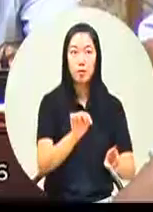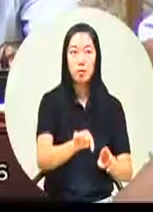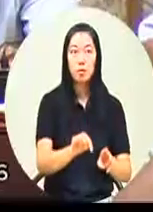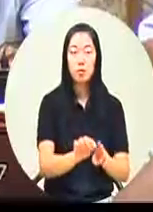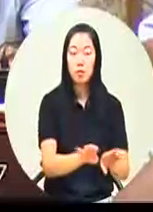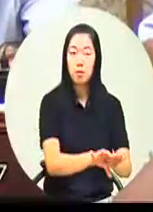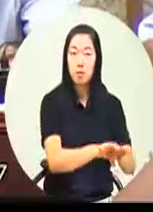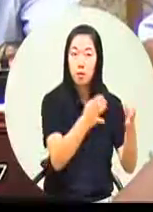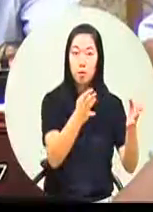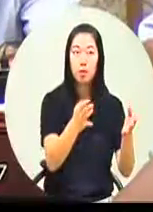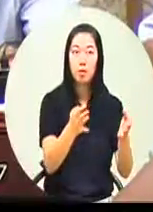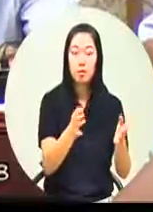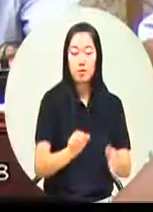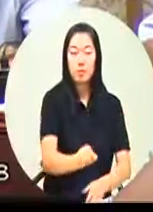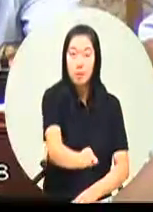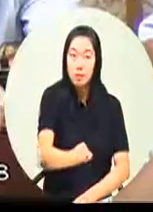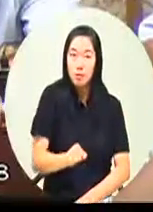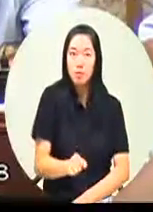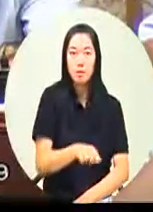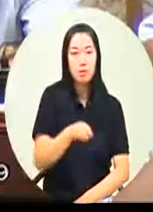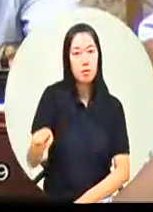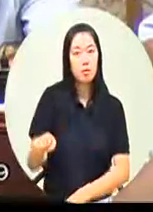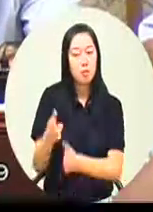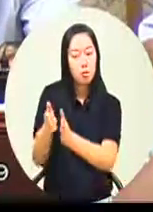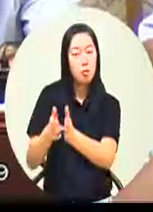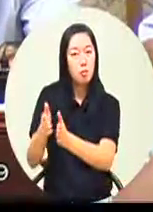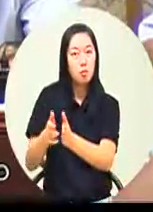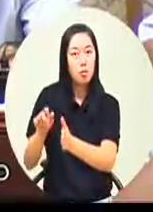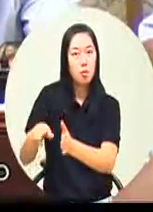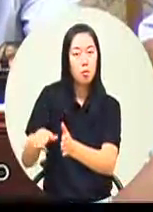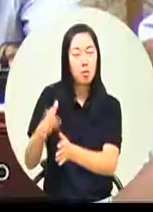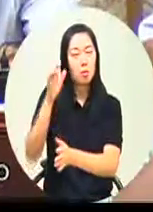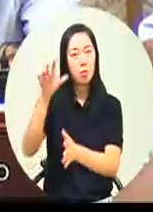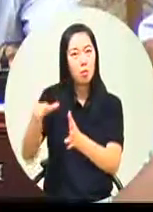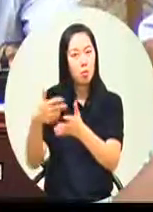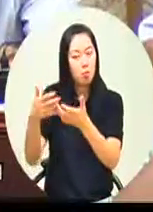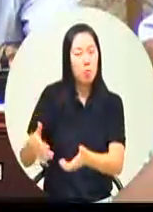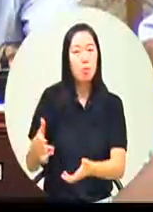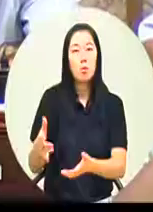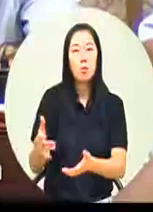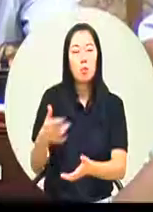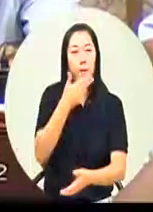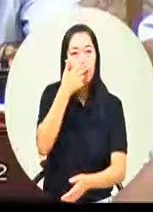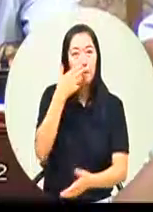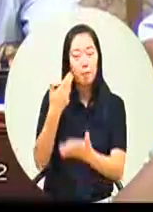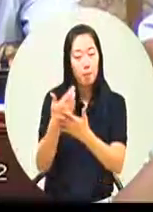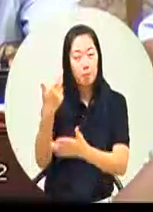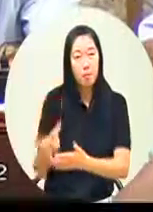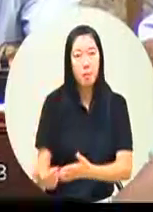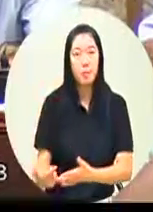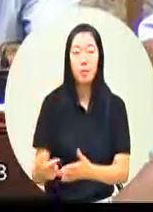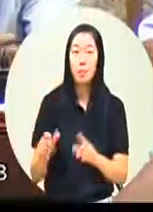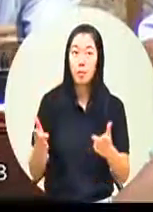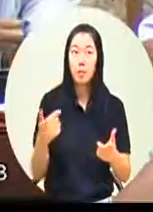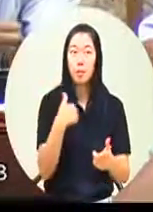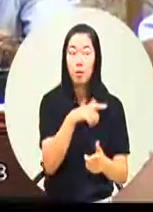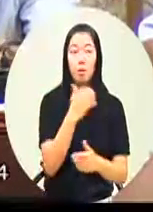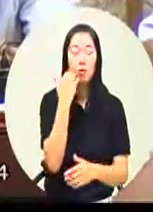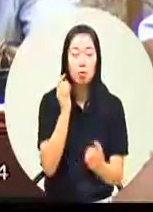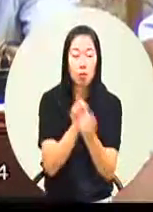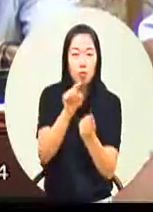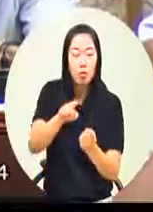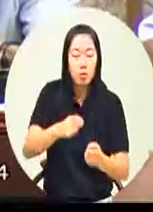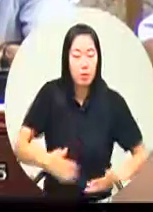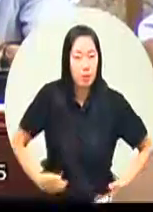跟刹车的部分其实没有像火车这么笨重，所以它在面临这些紧急事件的部分其实它还是有缓冲空间。